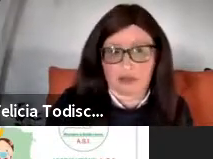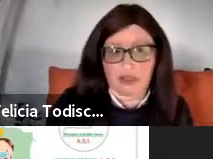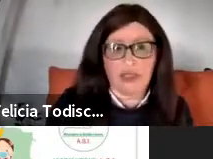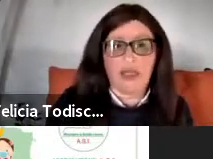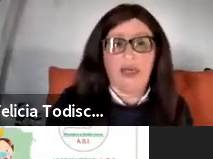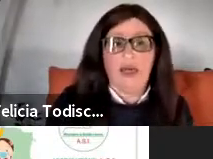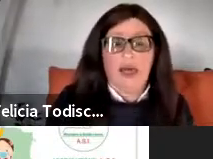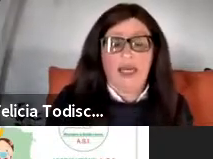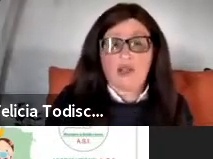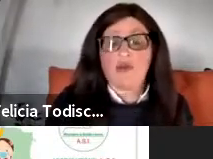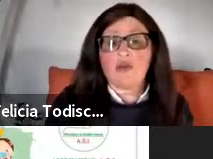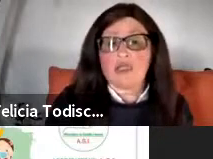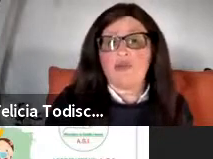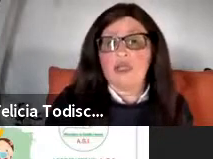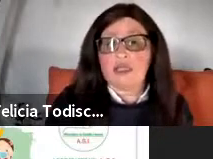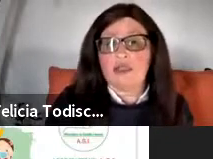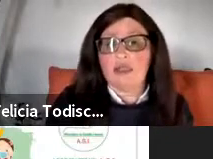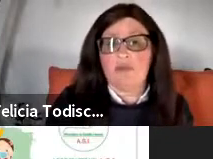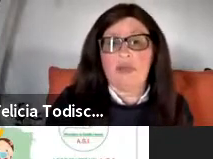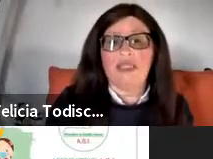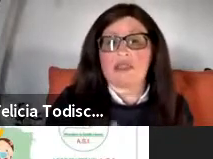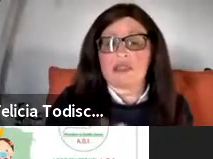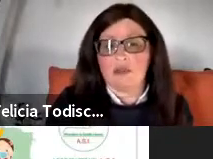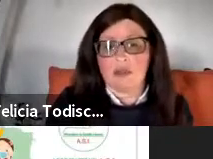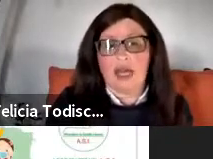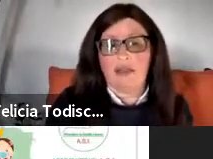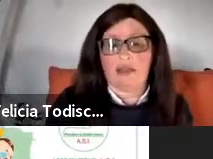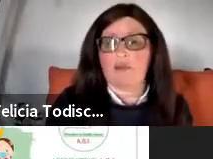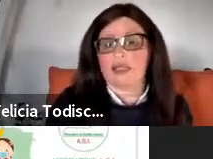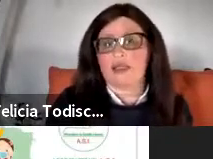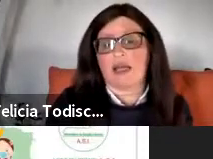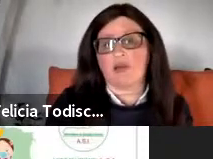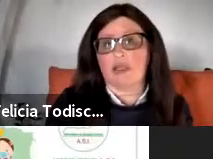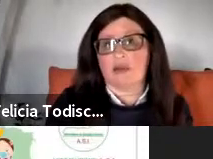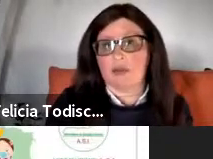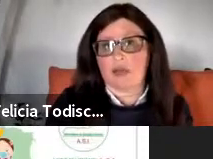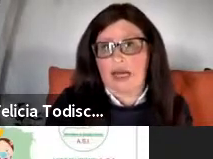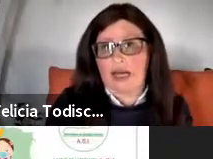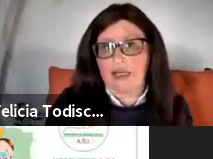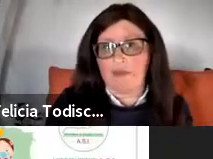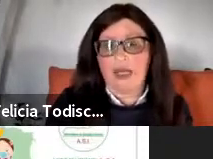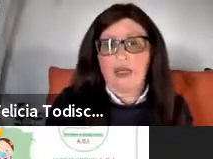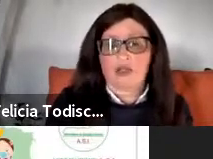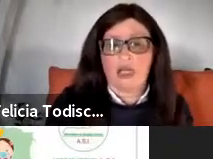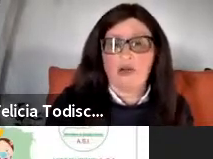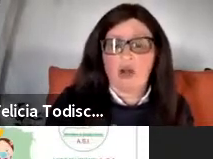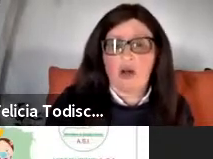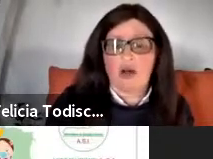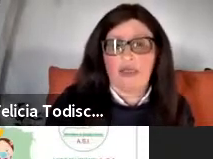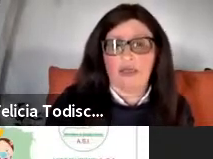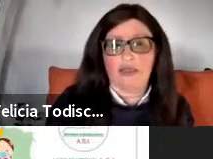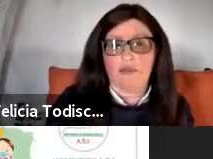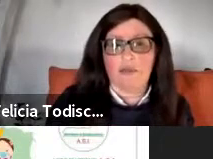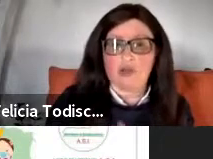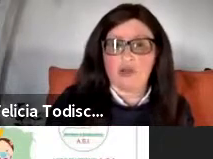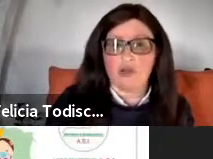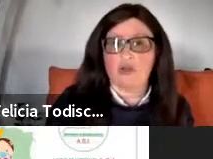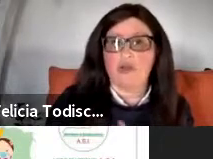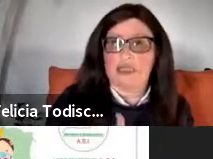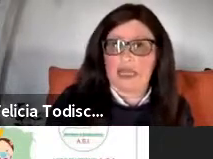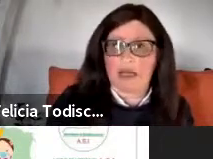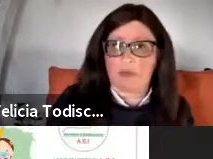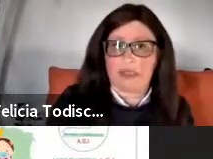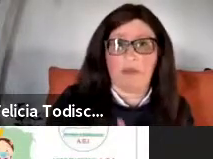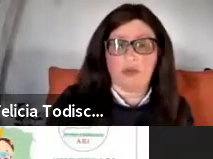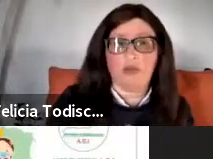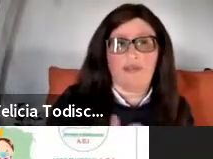ai sordi. E ci sono servizi di mediazione e interpretariato in tempo reale. Cioè, non ho bisogno